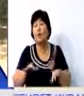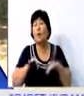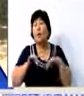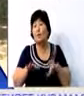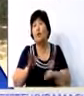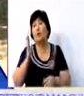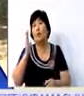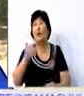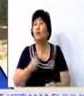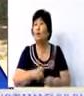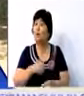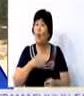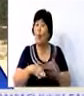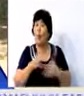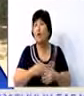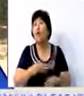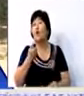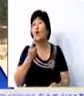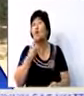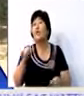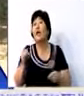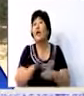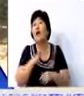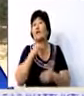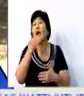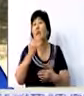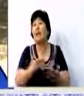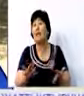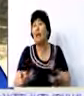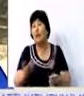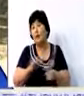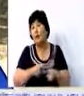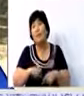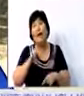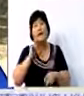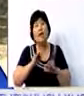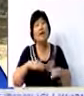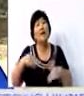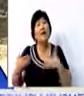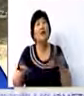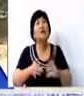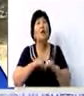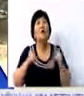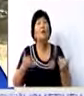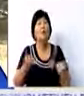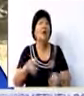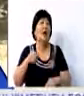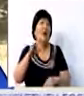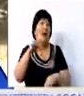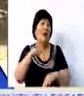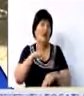ұйымдастырушысы болғанына біз өте қуаныштымыз. Үш тілді игеру заман талабы. Сонымен қатар жас ұрпақтың жан-жақты дамуы үшін де әсері